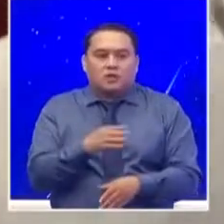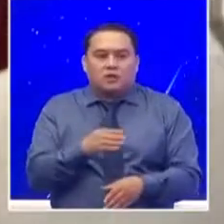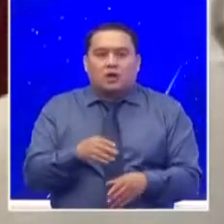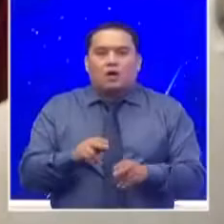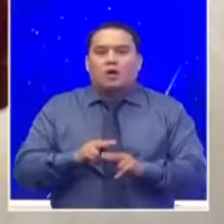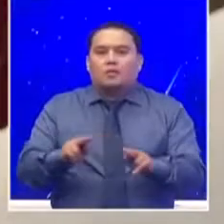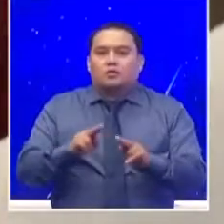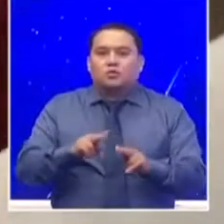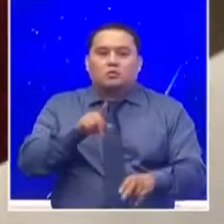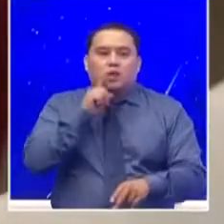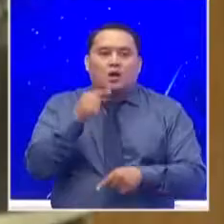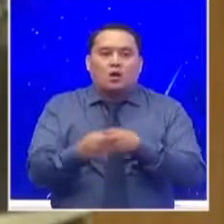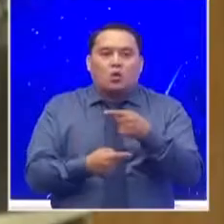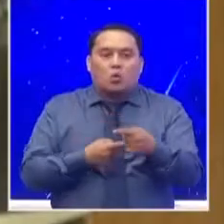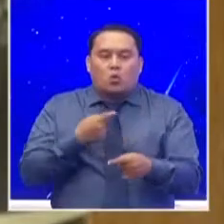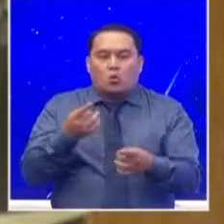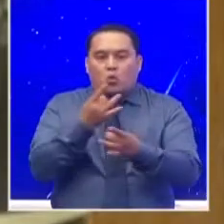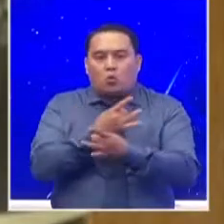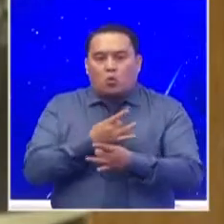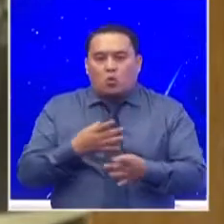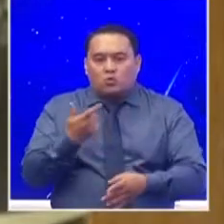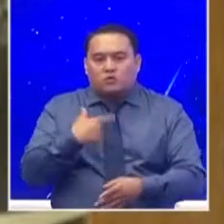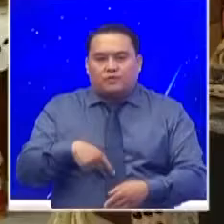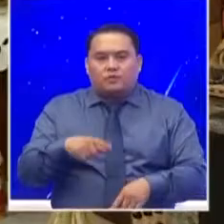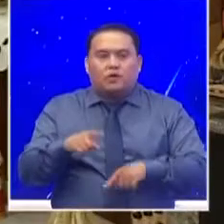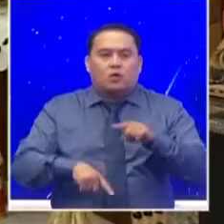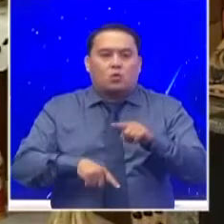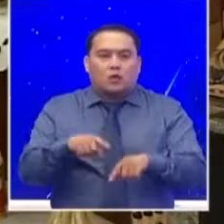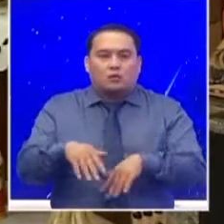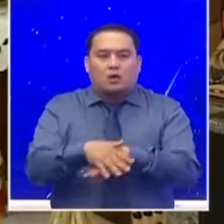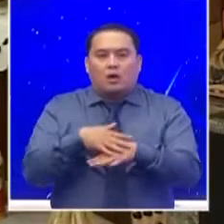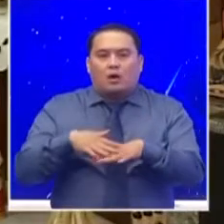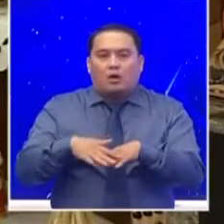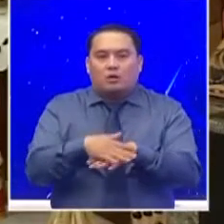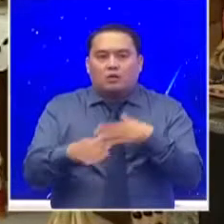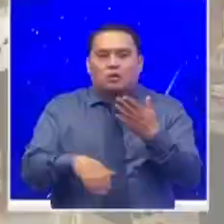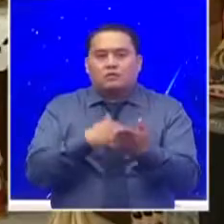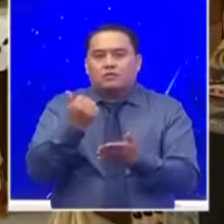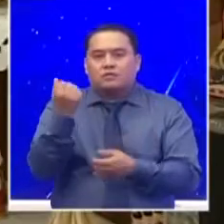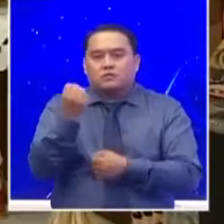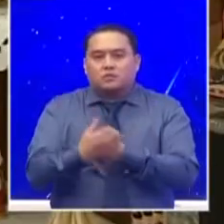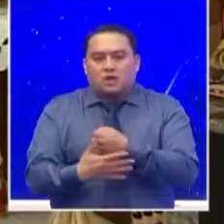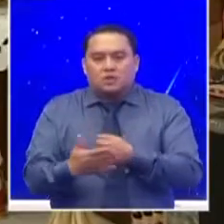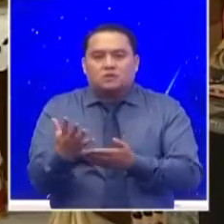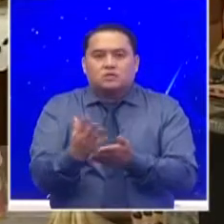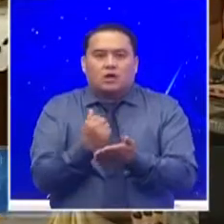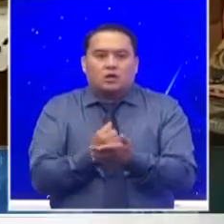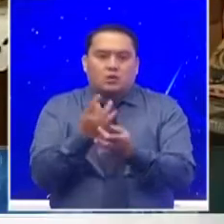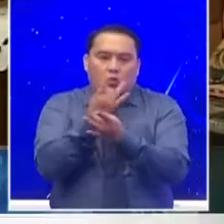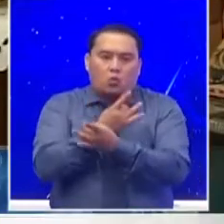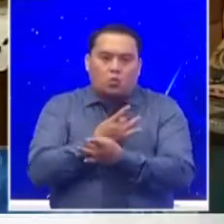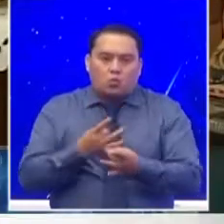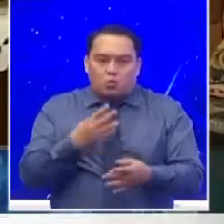приобщить подрастающее поколение к культуре и традициям своего народа. Главная задача нашего центра – это сохранение